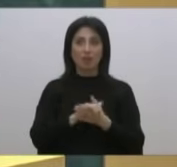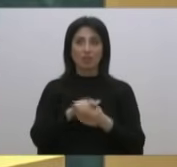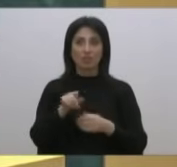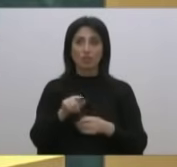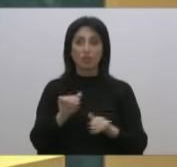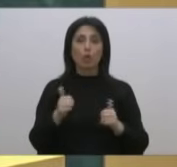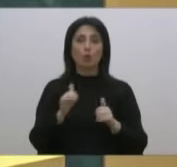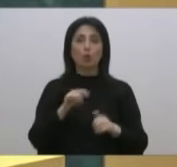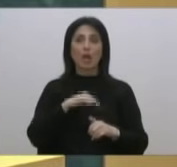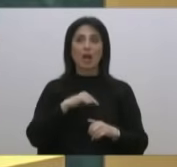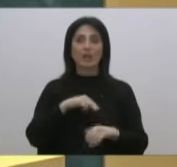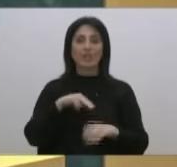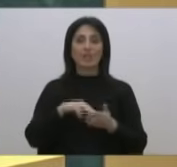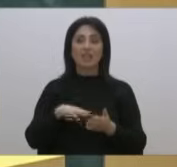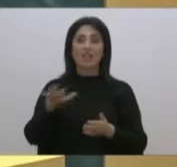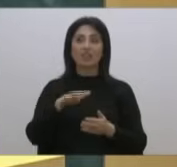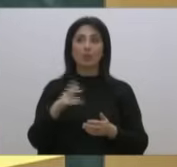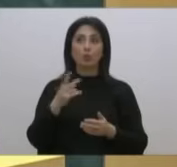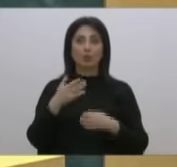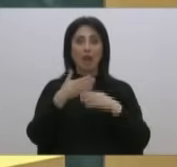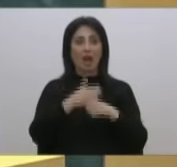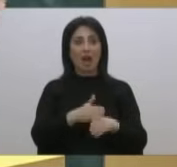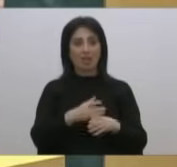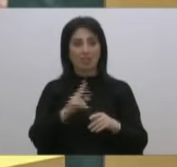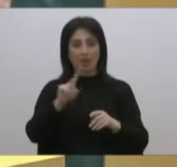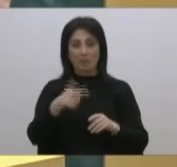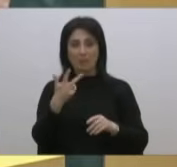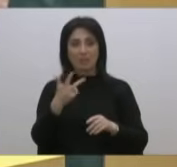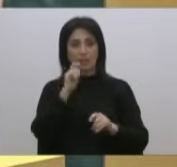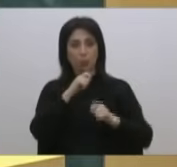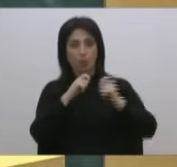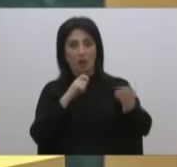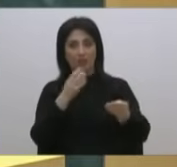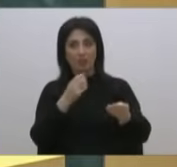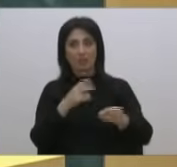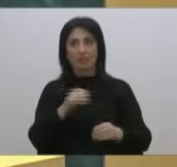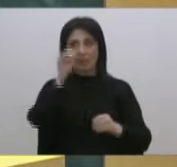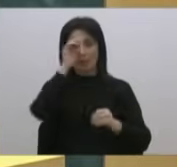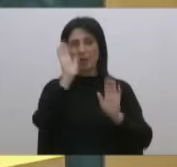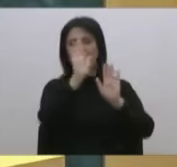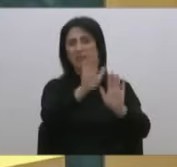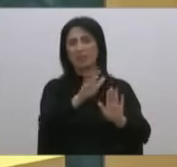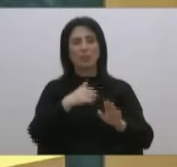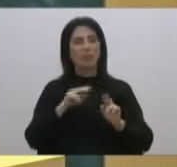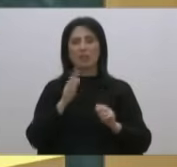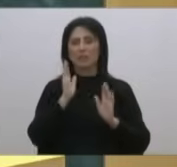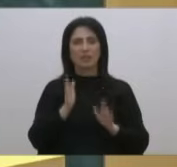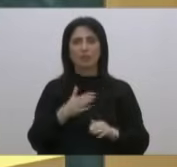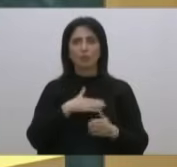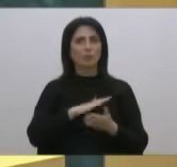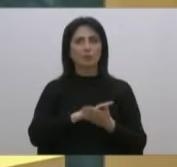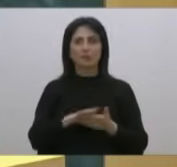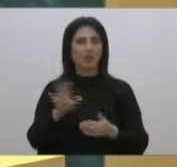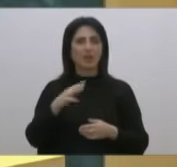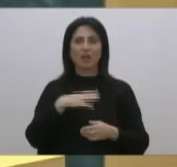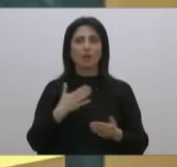ევროკავშირში. როგორ ხასიათზე დადგებიან ის ქვეყნები, რომ უნდა გაუნაწილონ თითქმის მესამედი უკრაინას. ღმერთმა ხელი მოუმართოს, მე ბედნიერი ვიქნები გულწრფელად